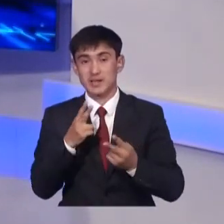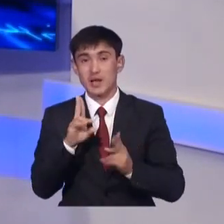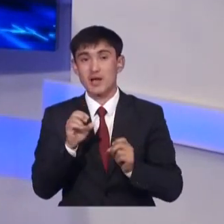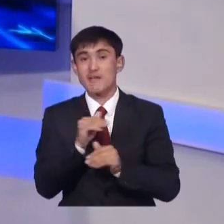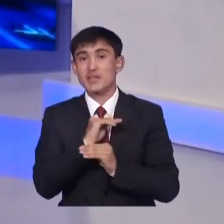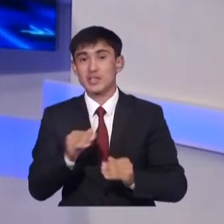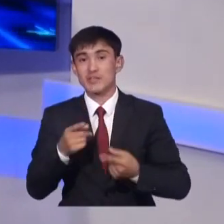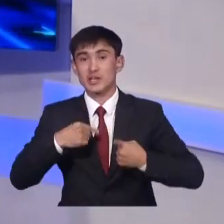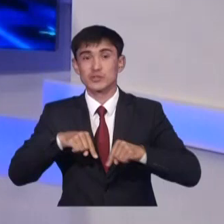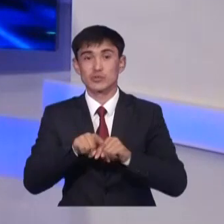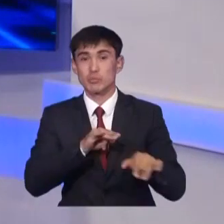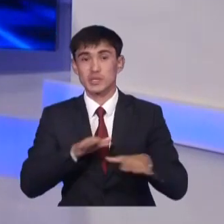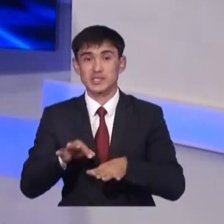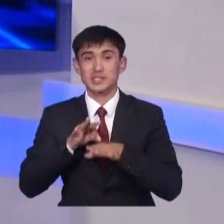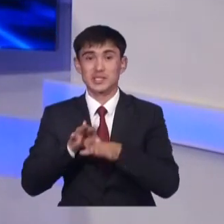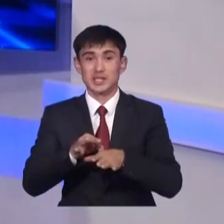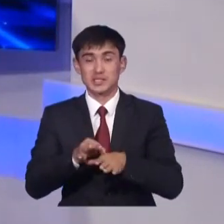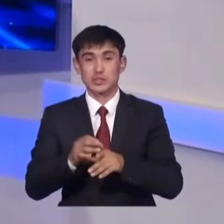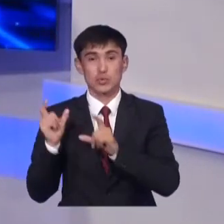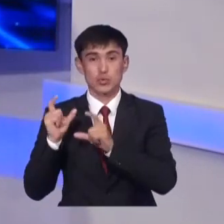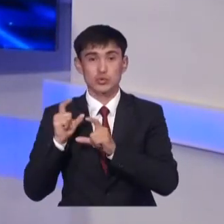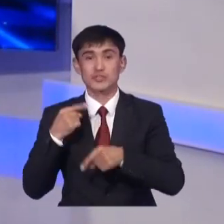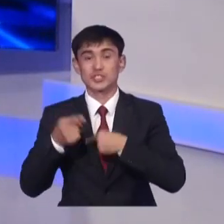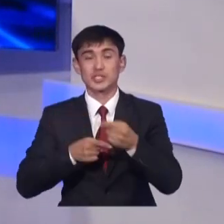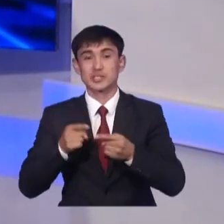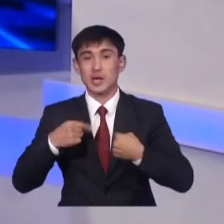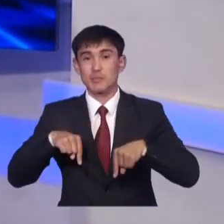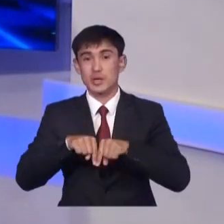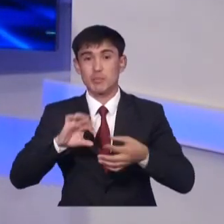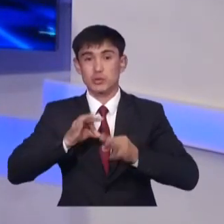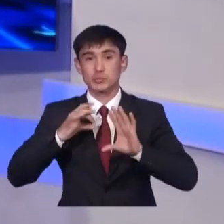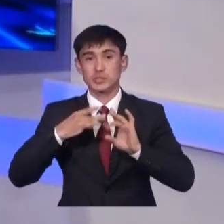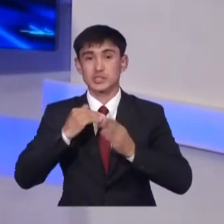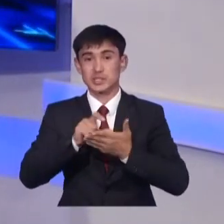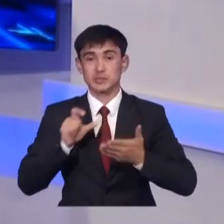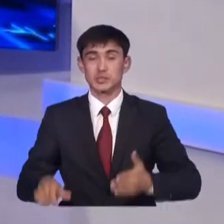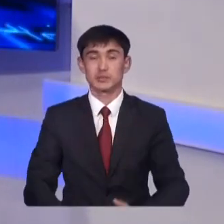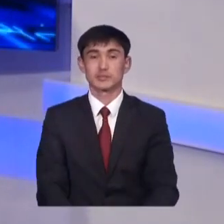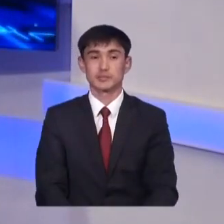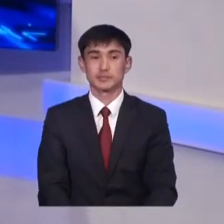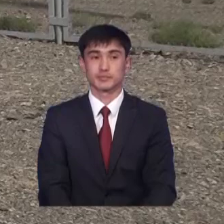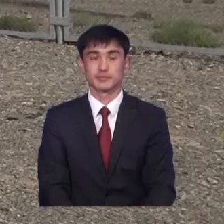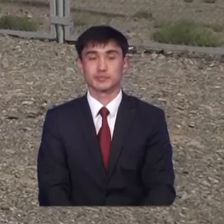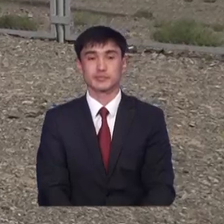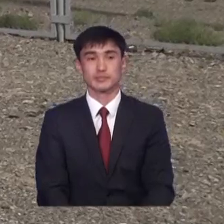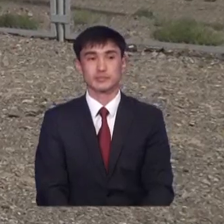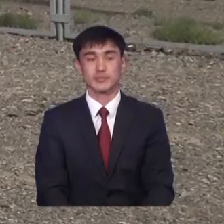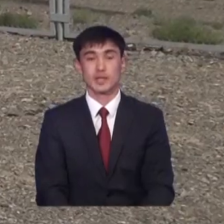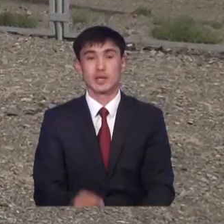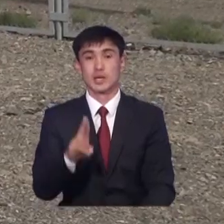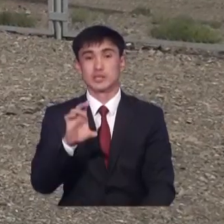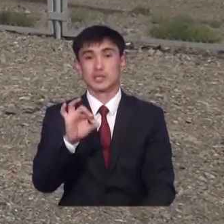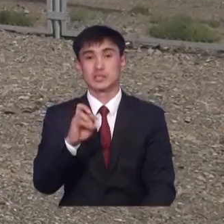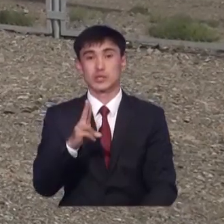как эффективно организован процесс транзита грузов через объект. Подробности у нашего корреспондента. Станция